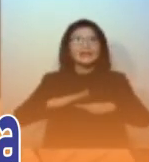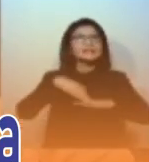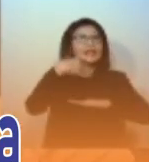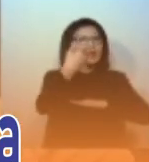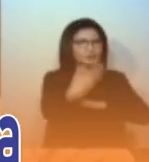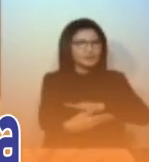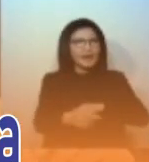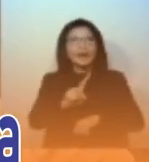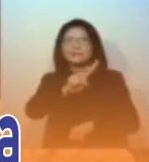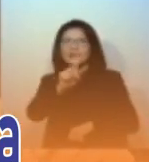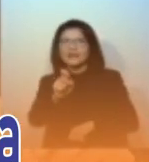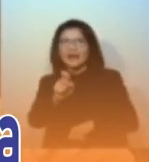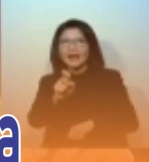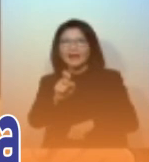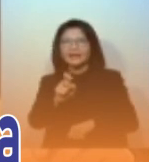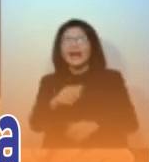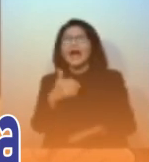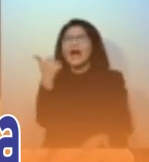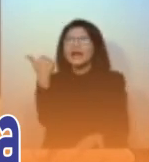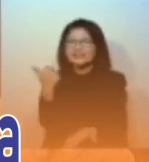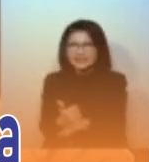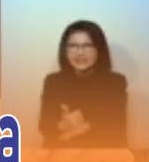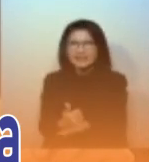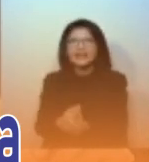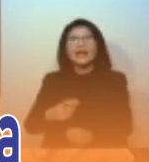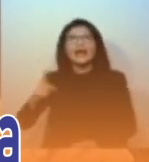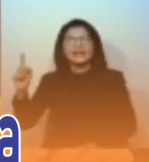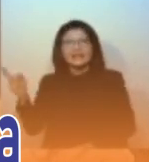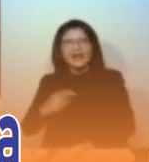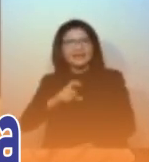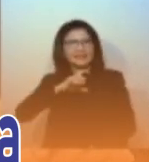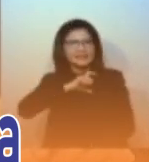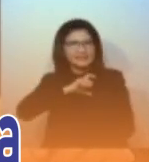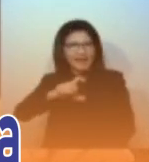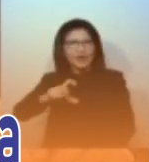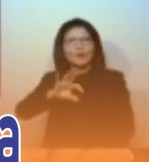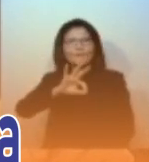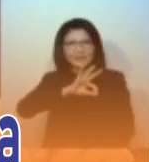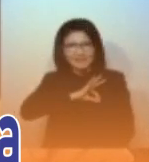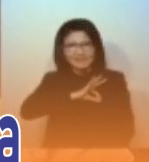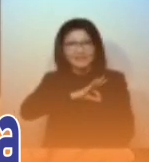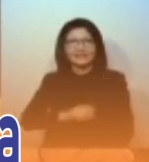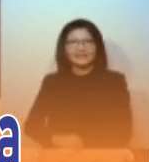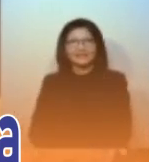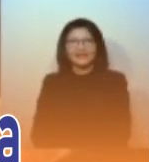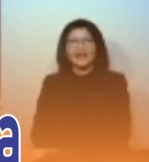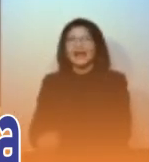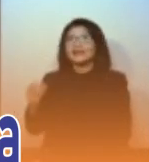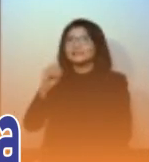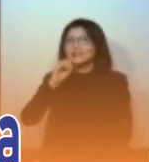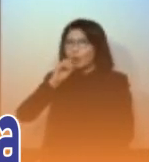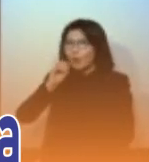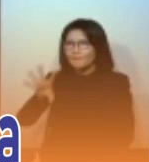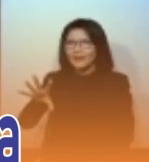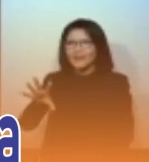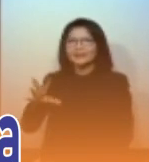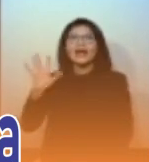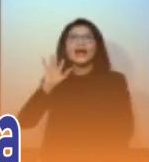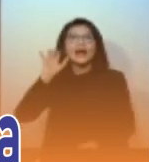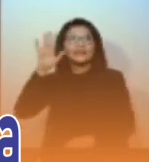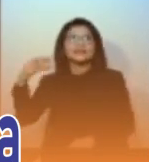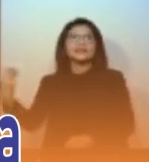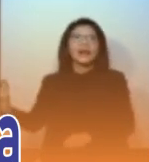selanjutnya pertanyaan murni dari para calon presiden. Ya. Jawaban pertanyaan akan